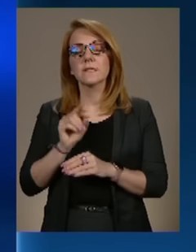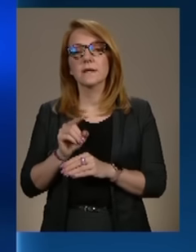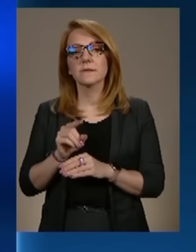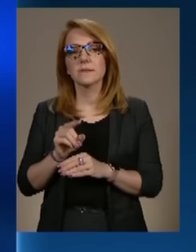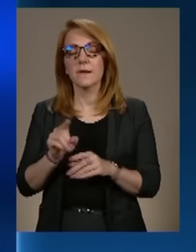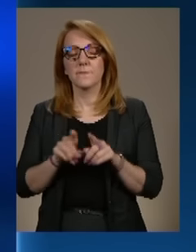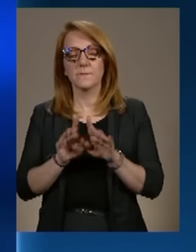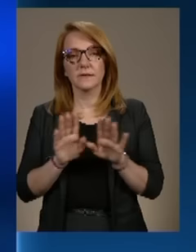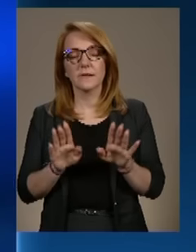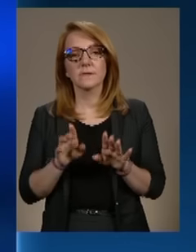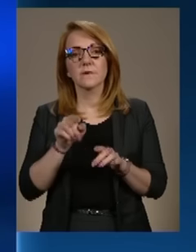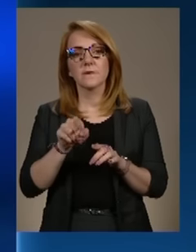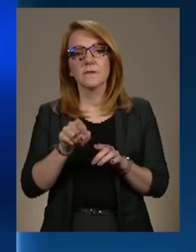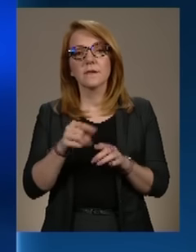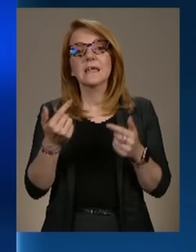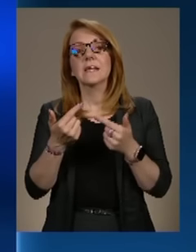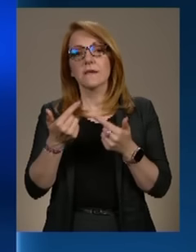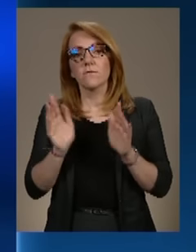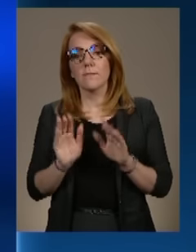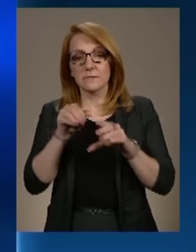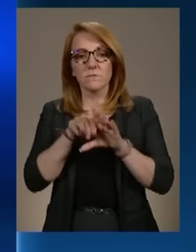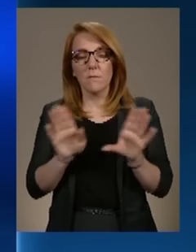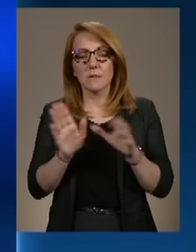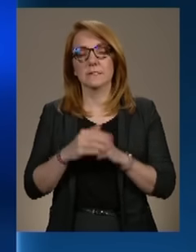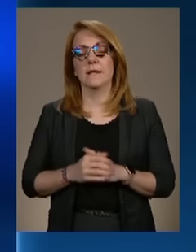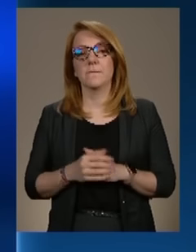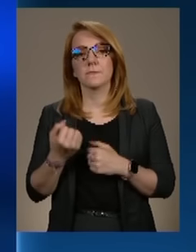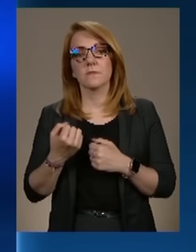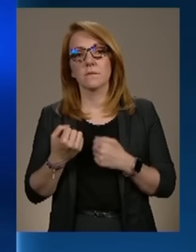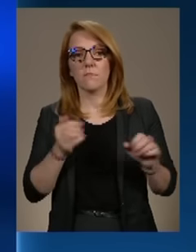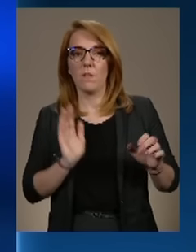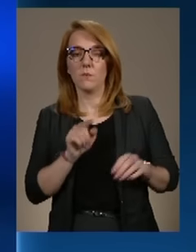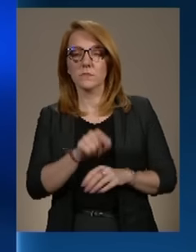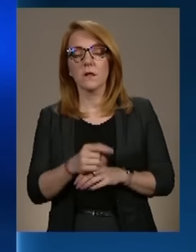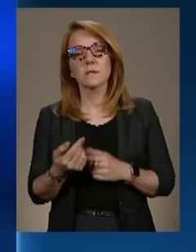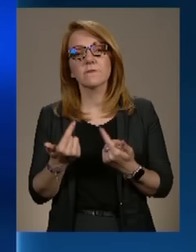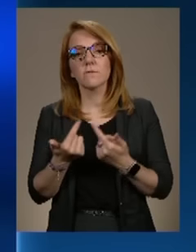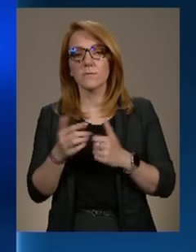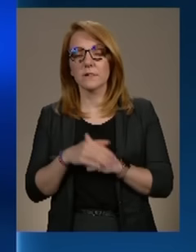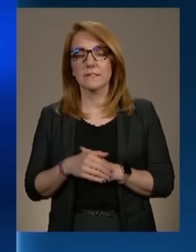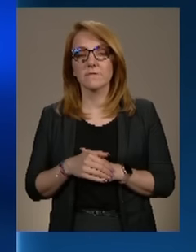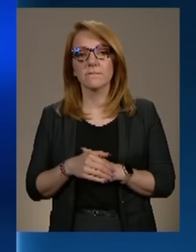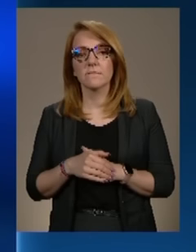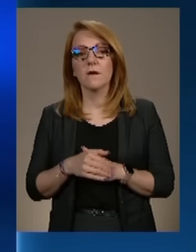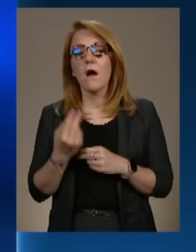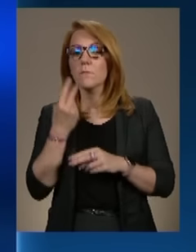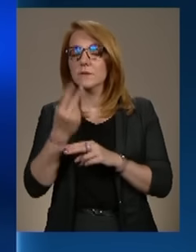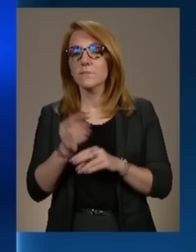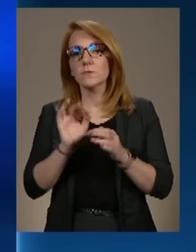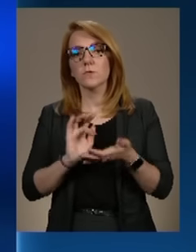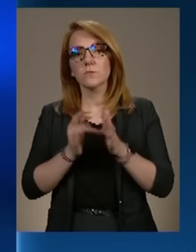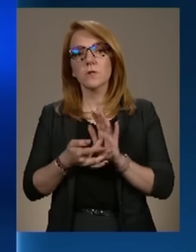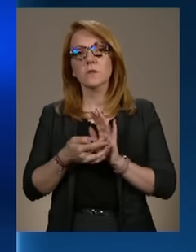minden ott mindesetre informatív valóban ott van köszönöm informatív méghozzá abból a szempontból am jó mutat arra hogy szent királyi